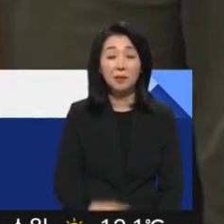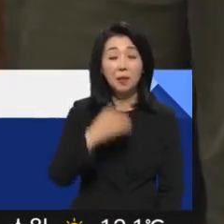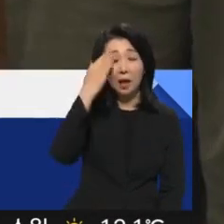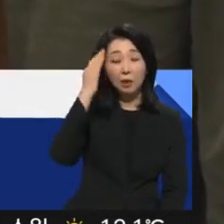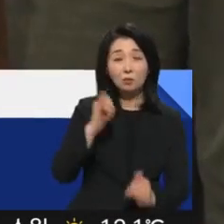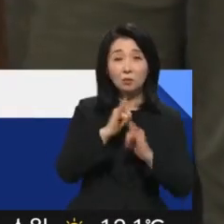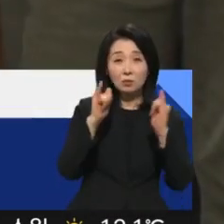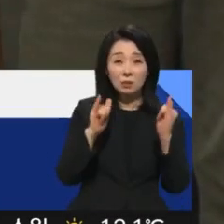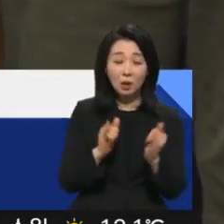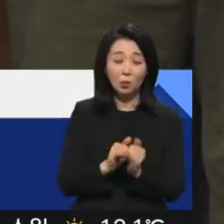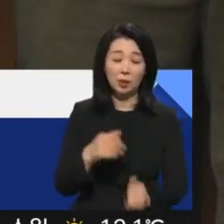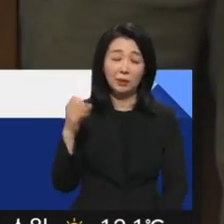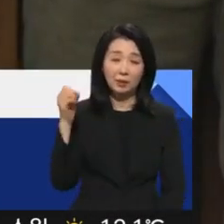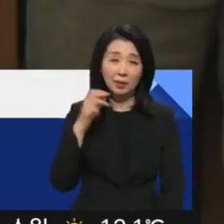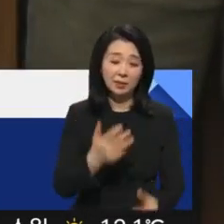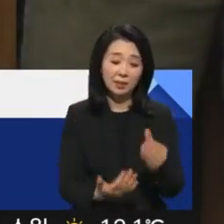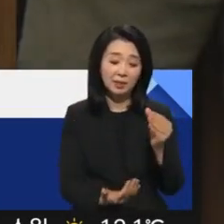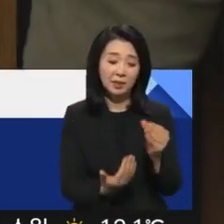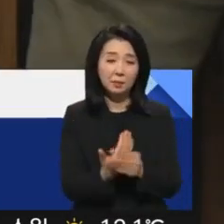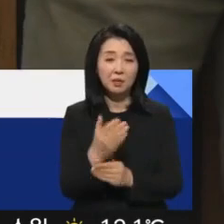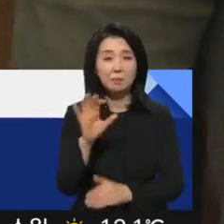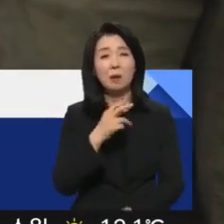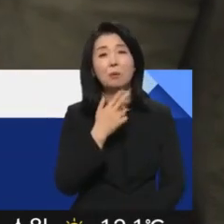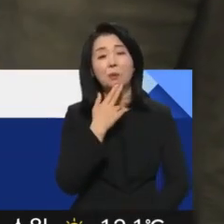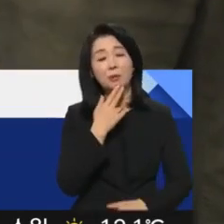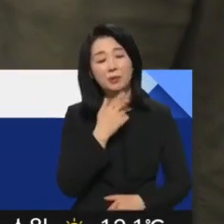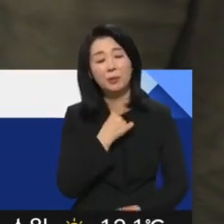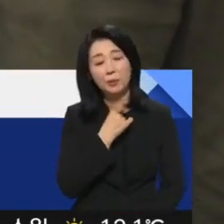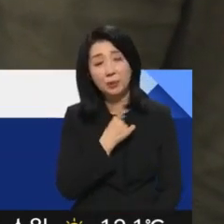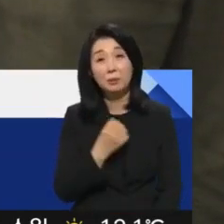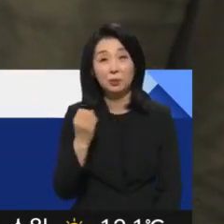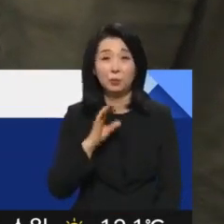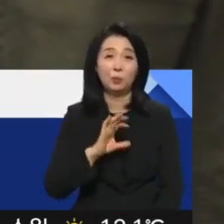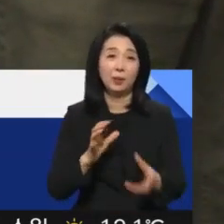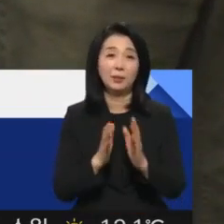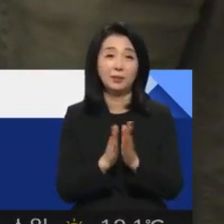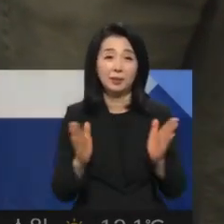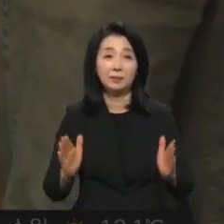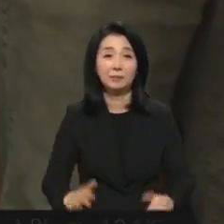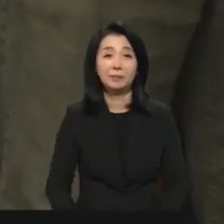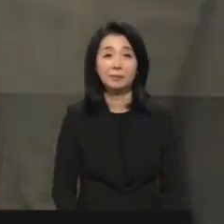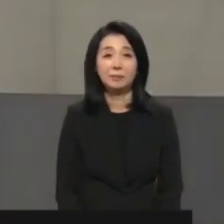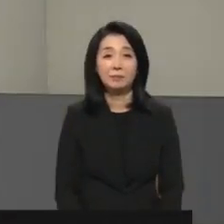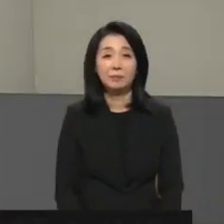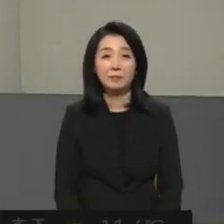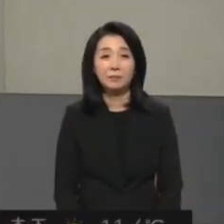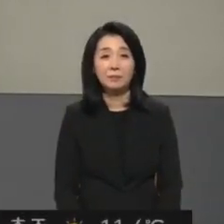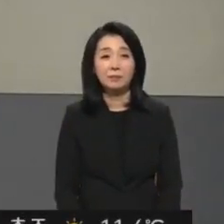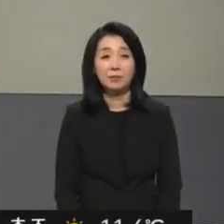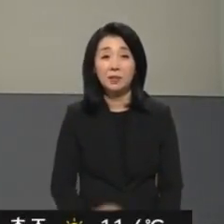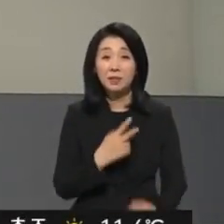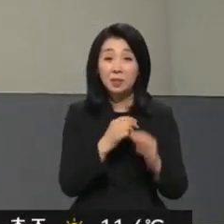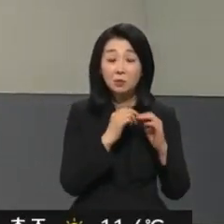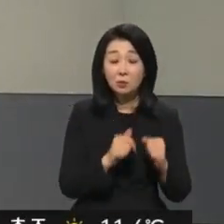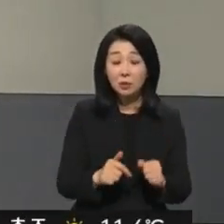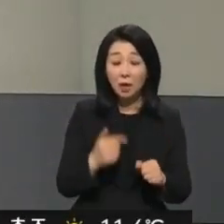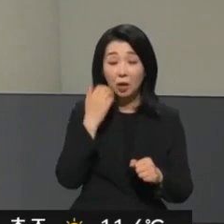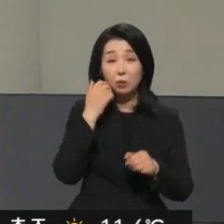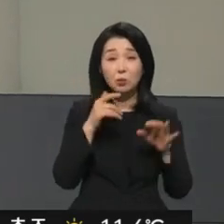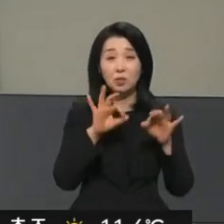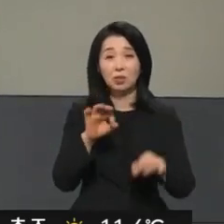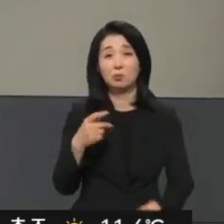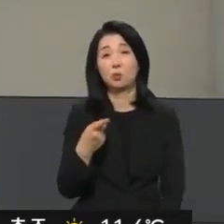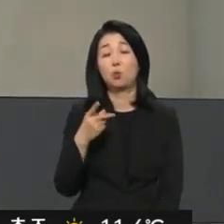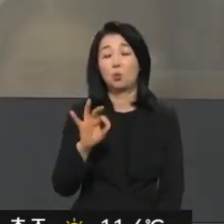다시는 이러한 참사가 반복되지 않기를 기원하며 오늘 회의를 시작하겠습니다 네 생존자 김초롱 씨가